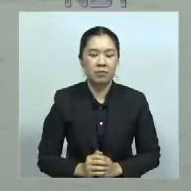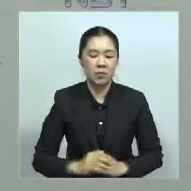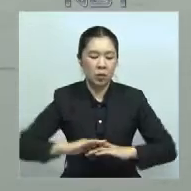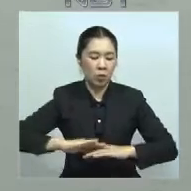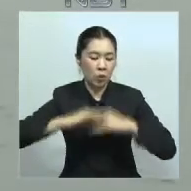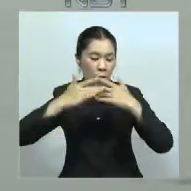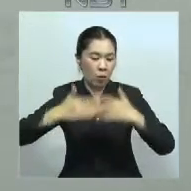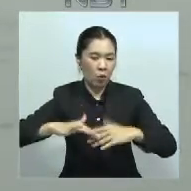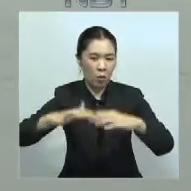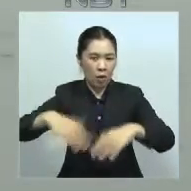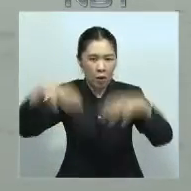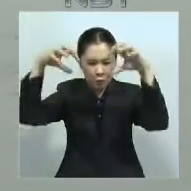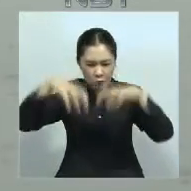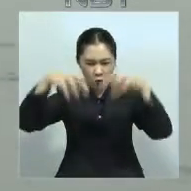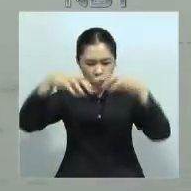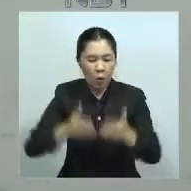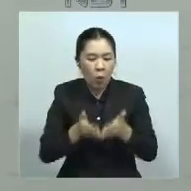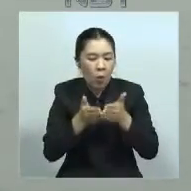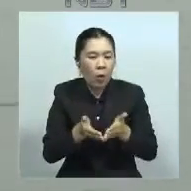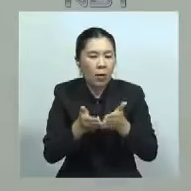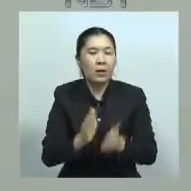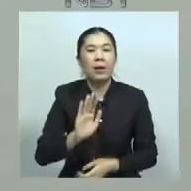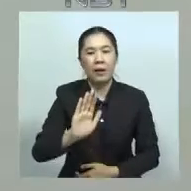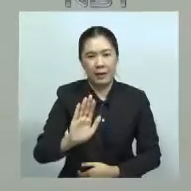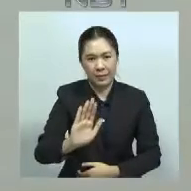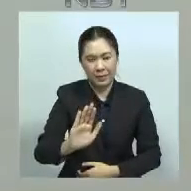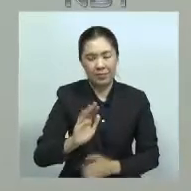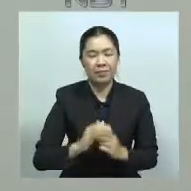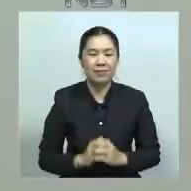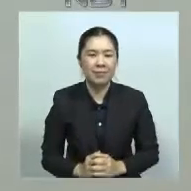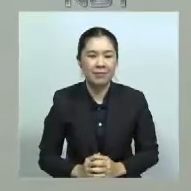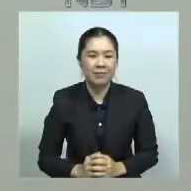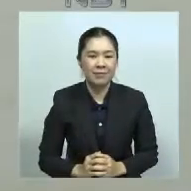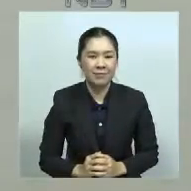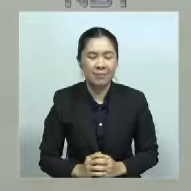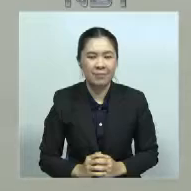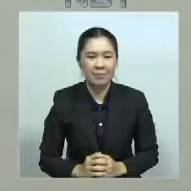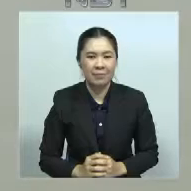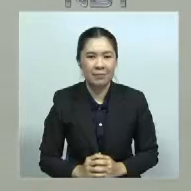ในบริเวณที่มีฝนฟ้าคะนองและเรือเล็กควรงดออกจากฝั่งต่อไปอีกค่ะ